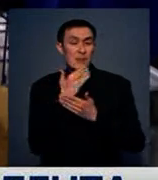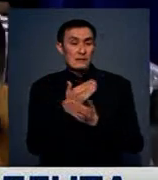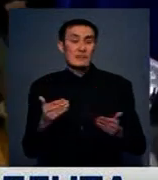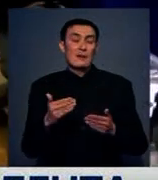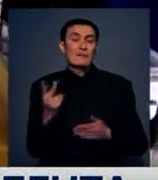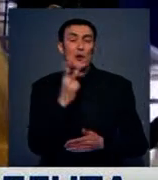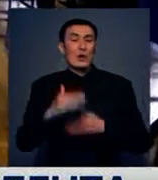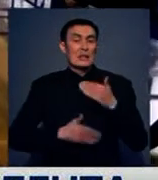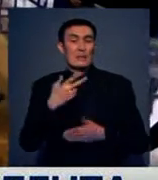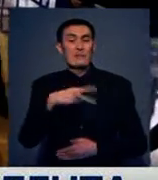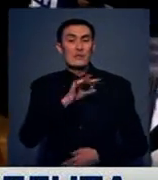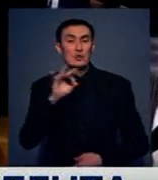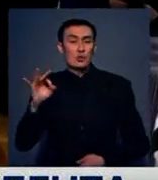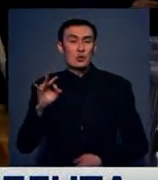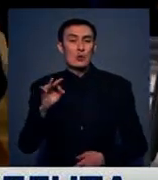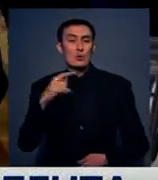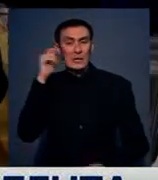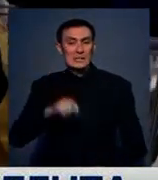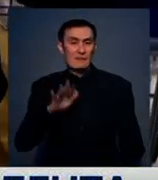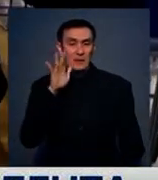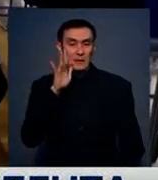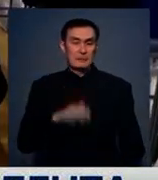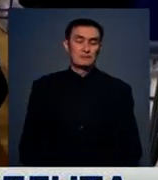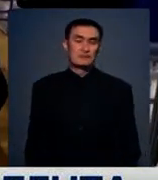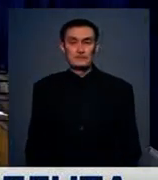этап выборов в 20:00 по местному времени.